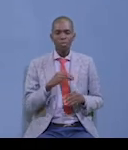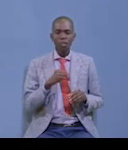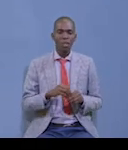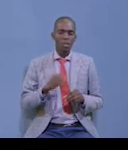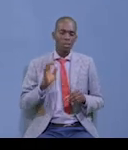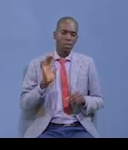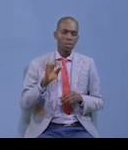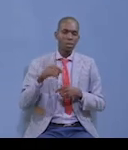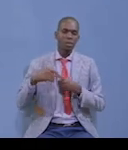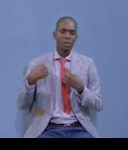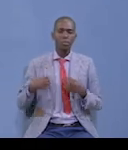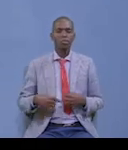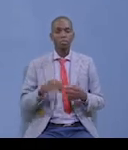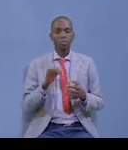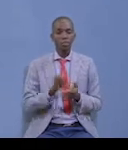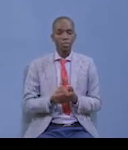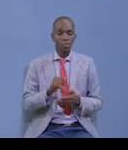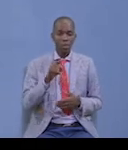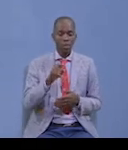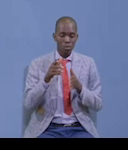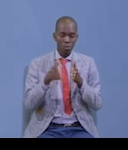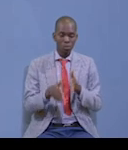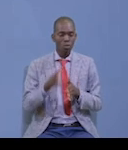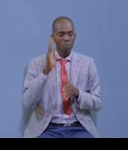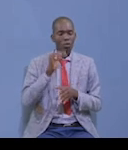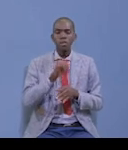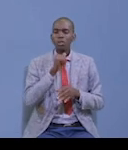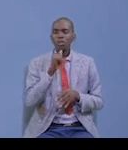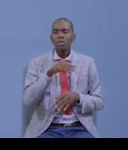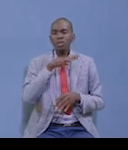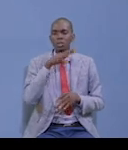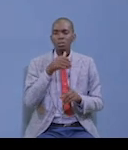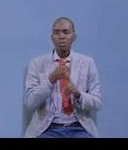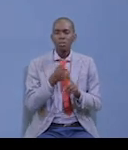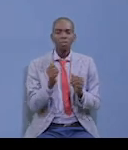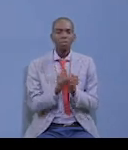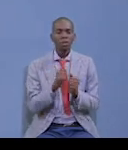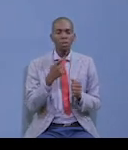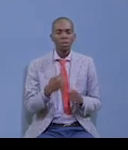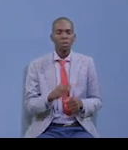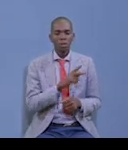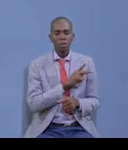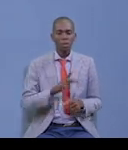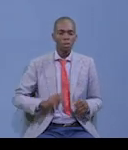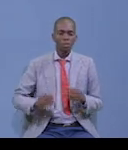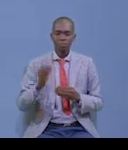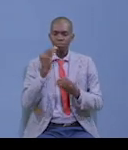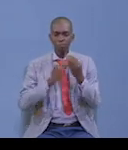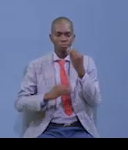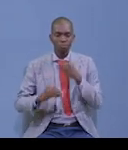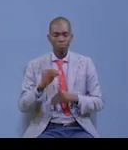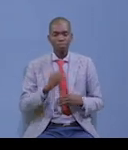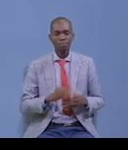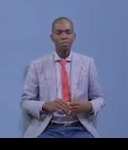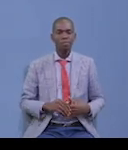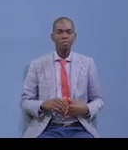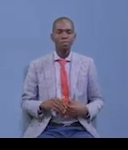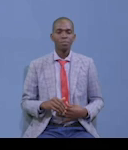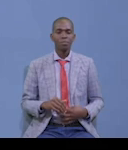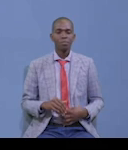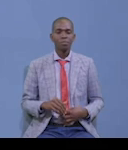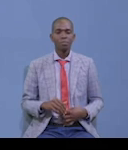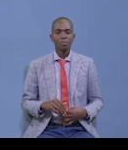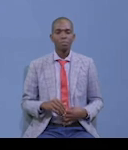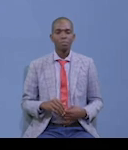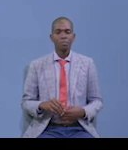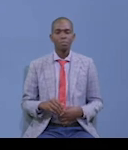హృదయములో ఉద్దేశించుకున్నాడు. He would not defile himself for the portion of the king's meat. రాజుగారి యొక్క భోజనం కోసమై తన ఉద్దేశములోన